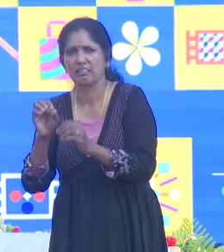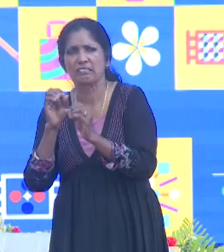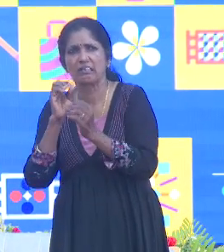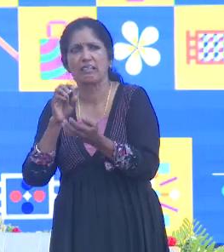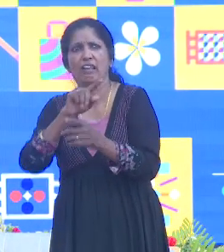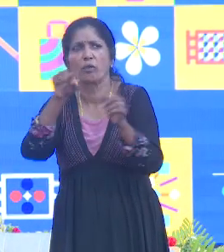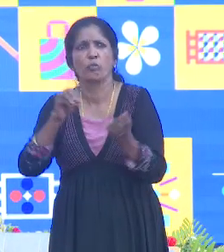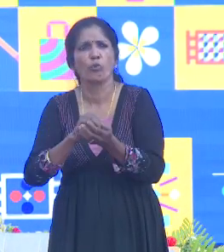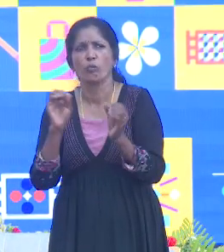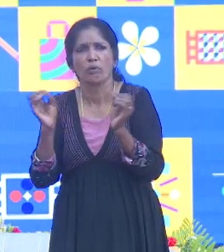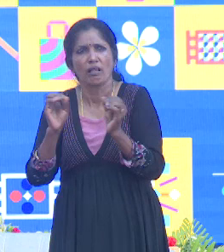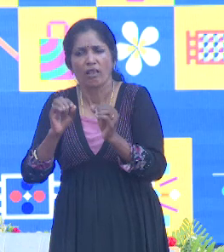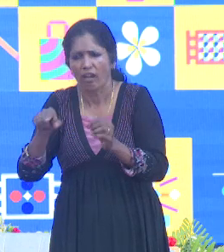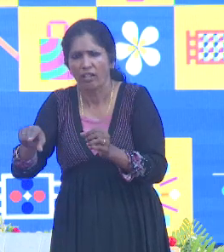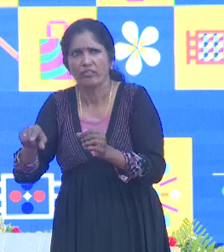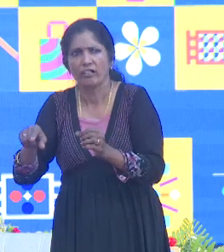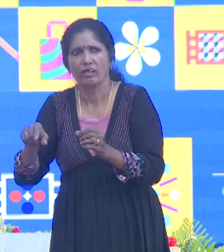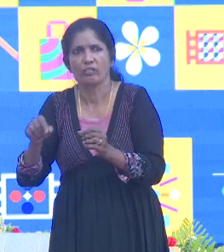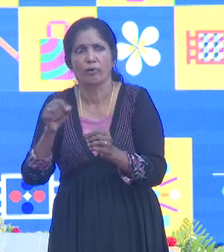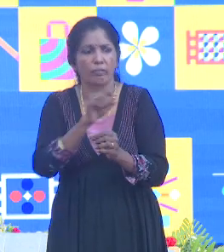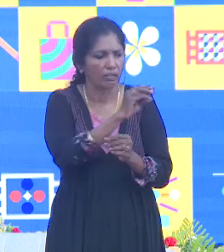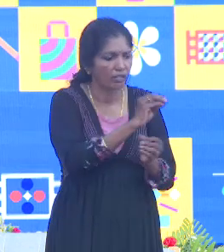അവനവിടെ പൊന്നു വിളയിപ്പിക്കാൻ ശ്രമിച്ചു.